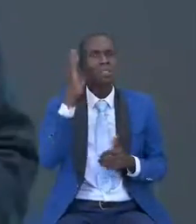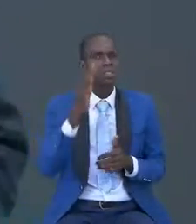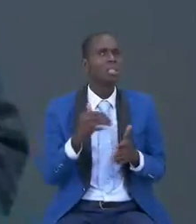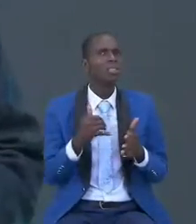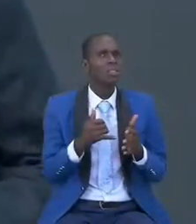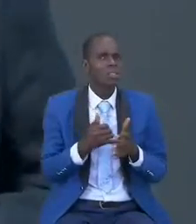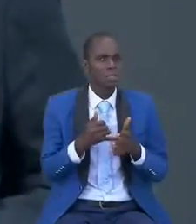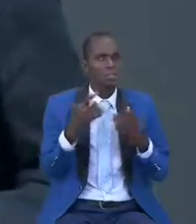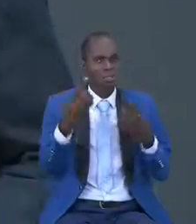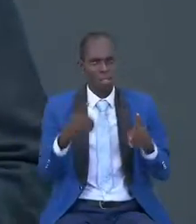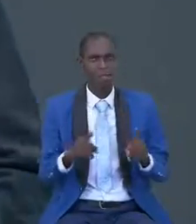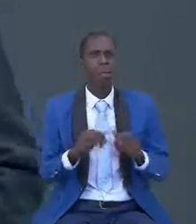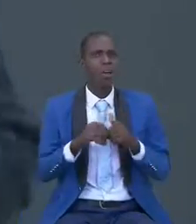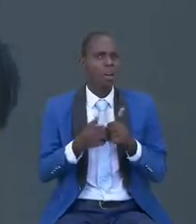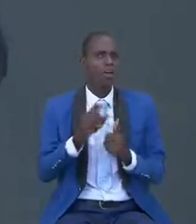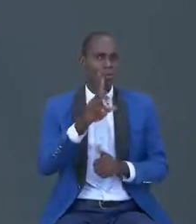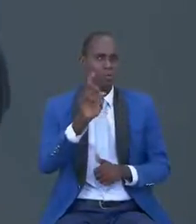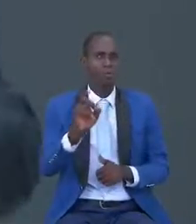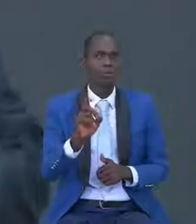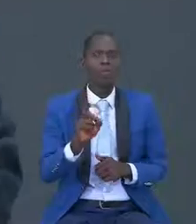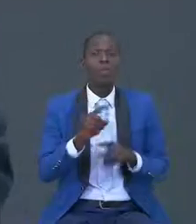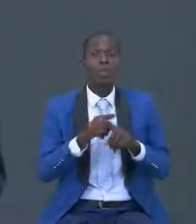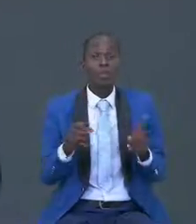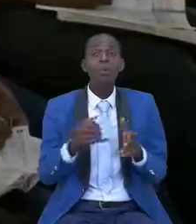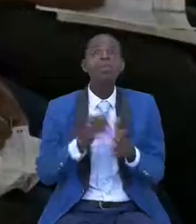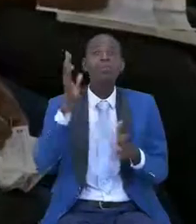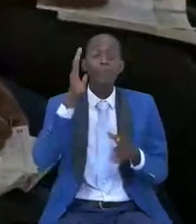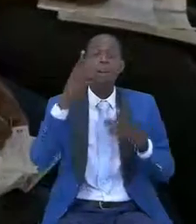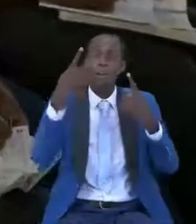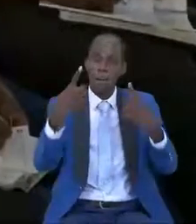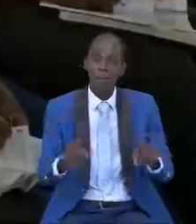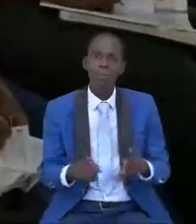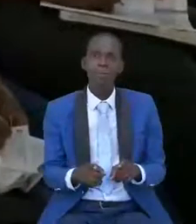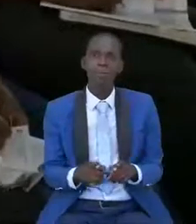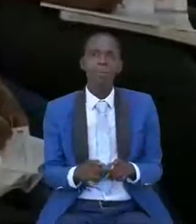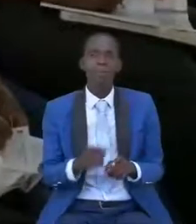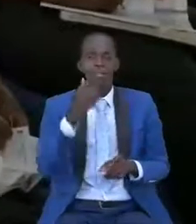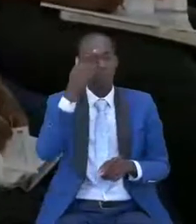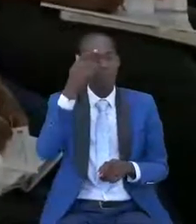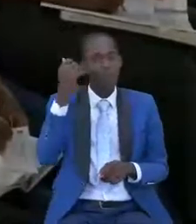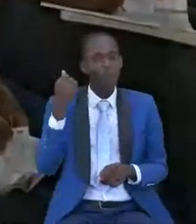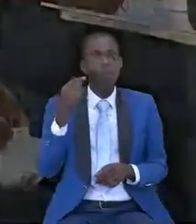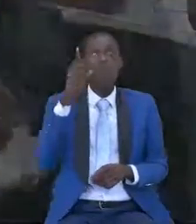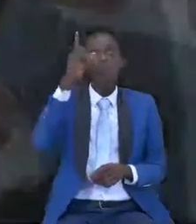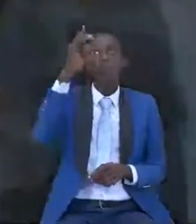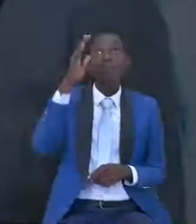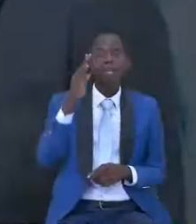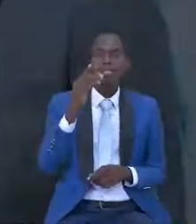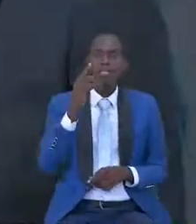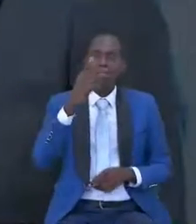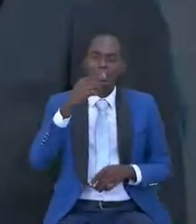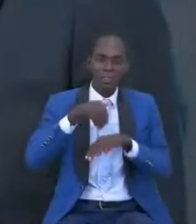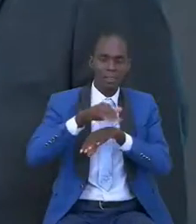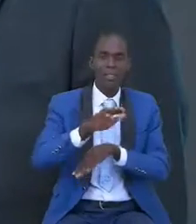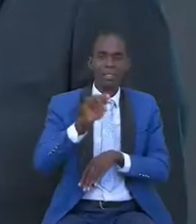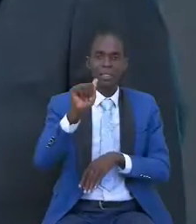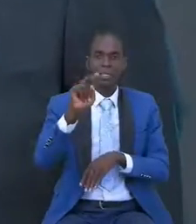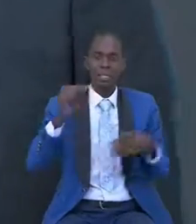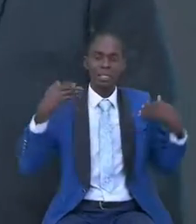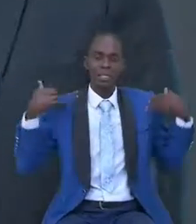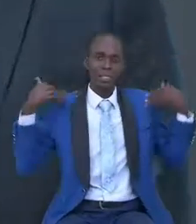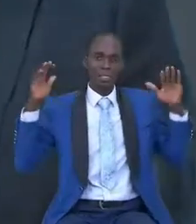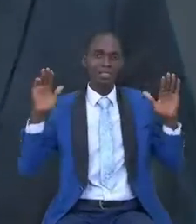se ferait-il? Mais ça va se passer. Parce que Dieu a envoyé un